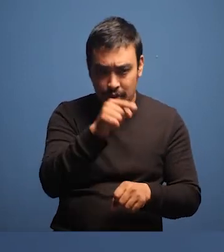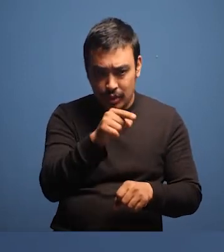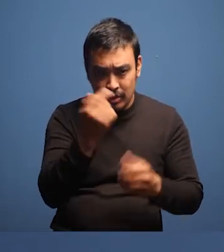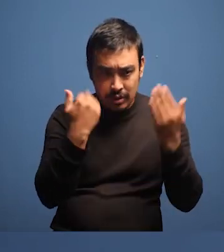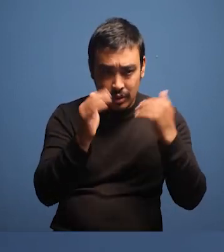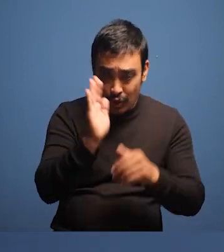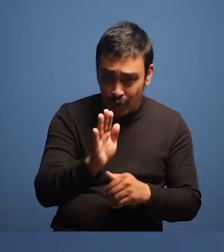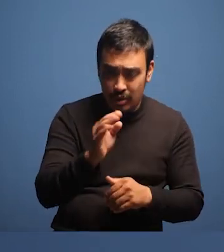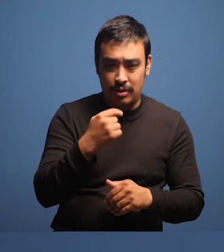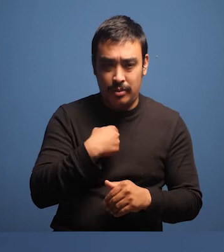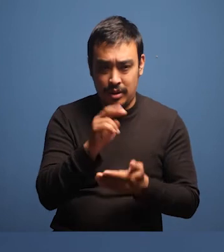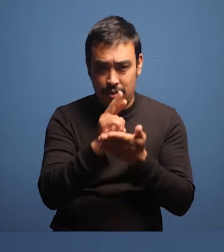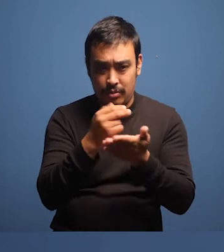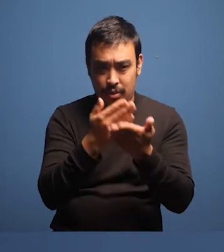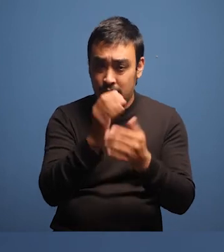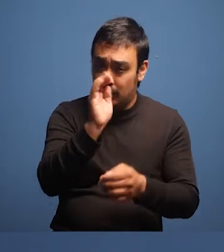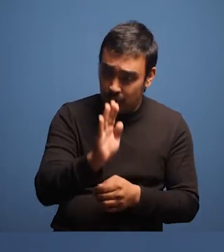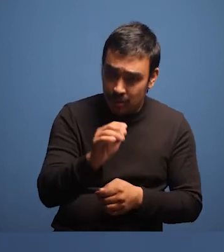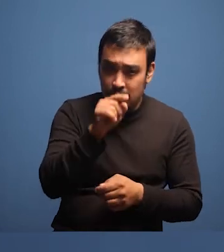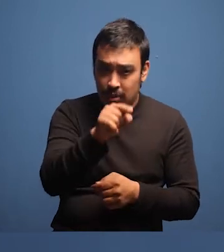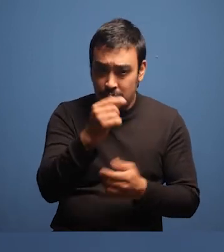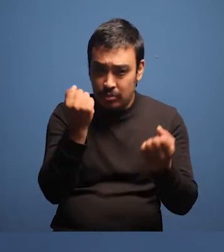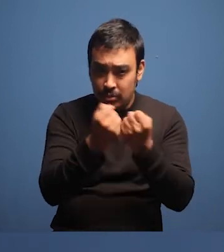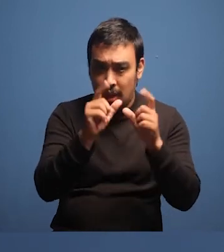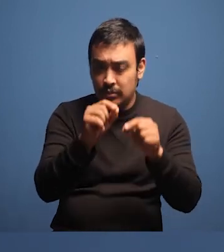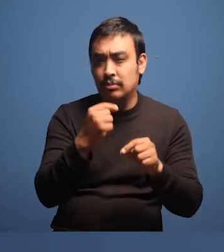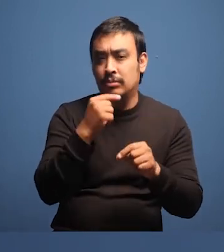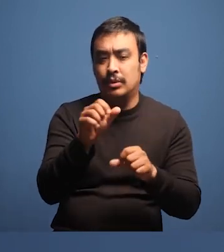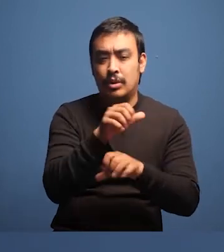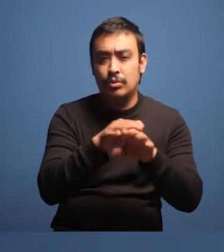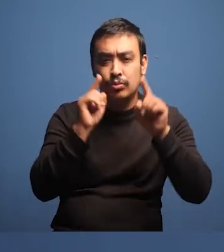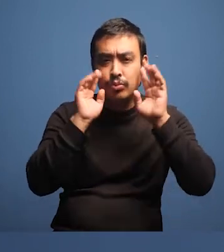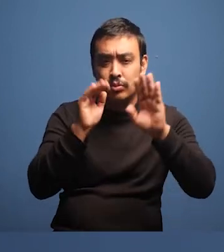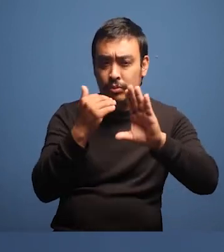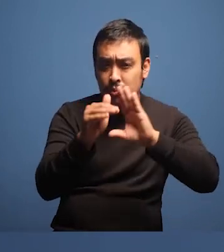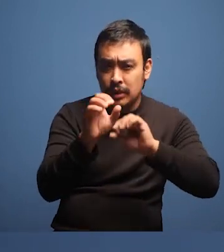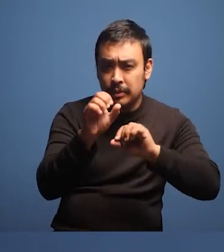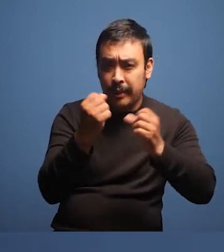भएको छ, सो म रिपोर्ट गर्न सक्छु, तिमीले यो स्टप गर्न पर्छ भनेर उहाँलाई वार्निङ मेसेज दिएर उहाँलाई ब्लक गरेर उहाँको एकाउन्टलाई चाहिँ